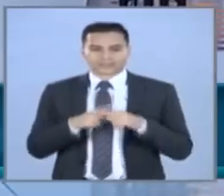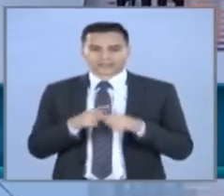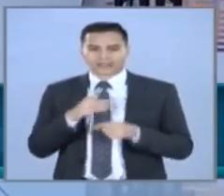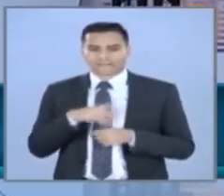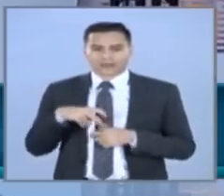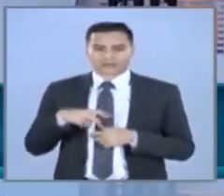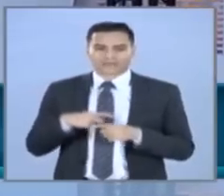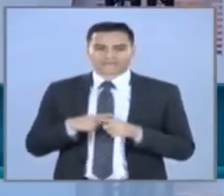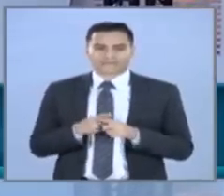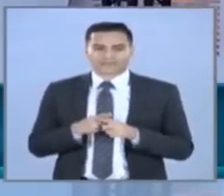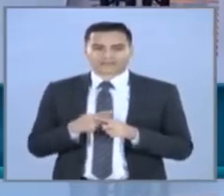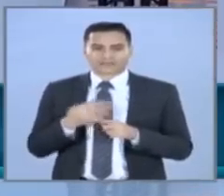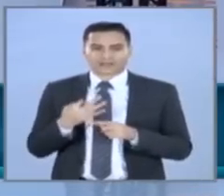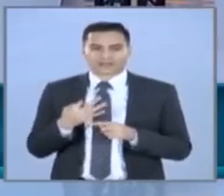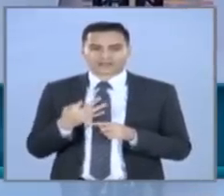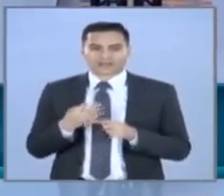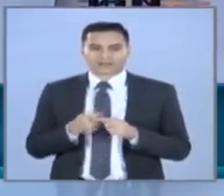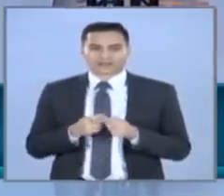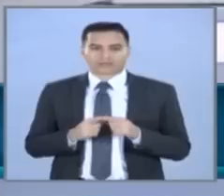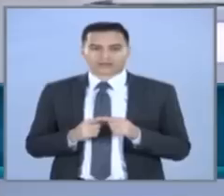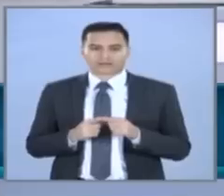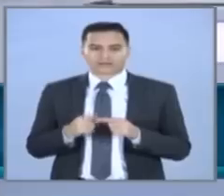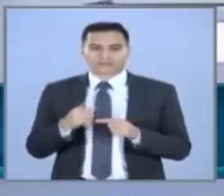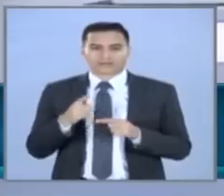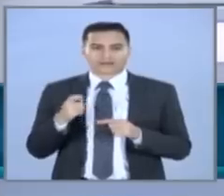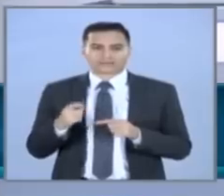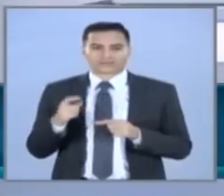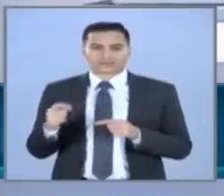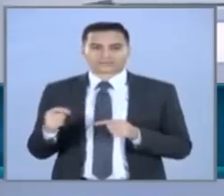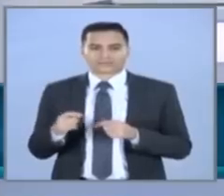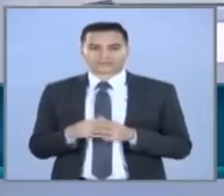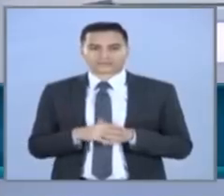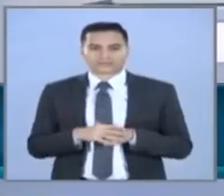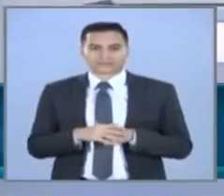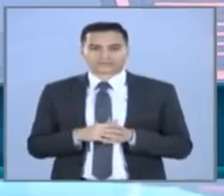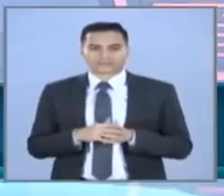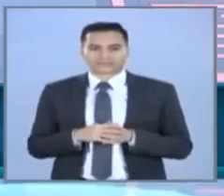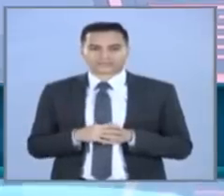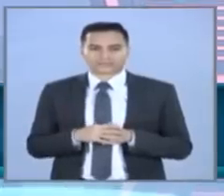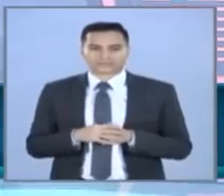زائد 180 في 3 ناقص 155